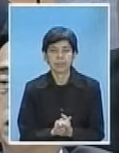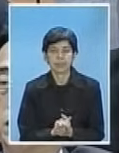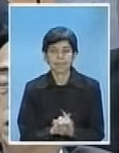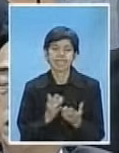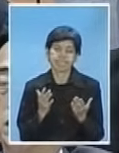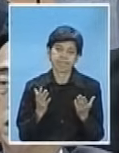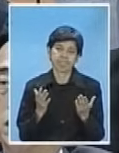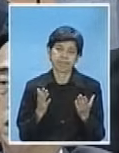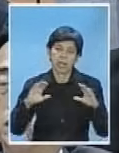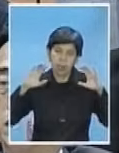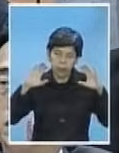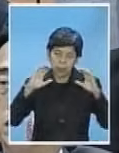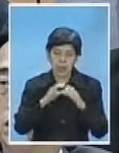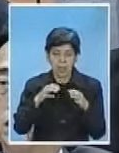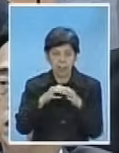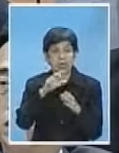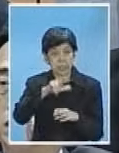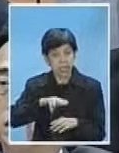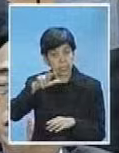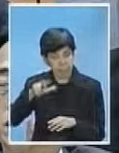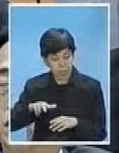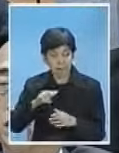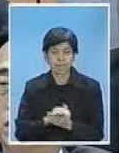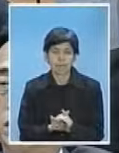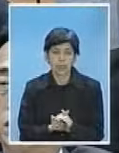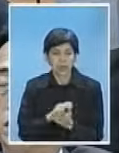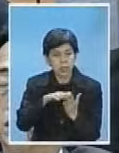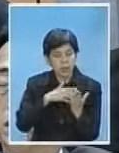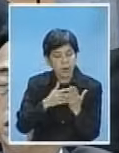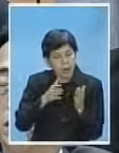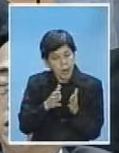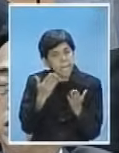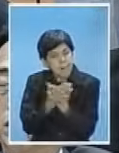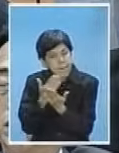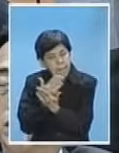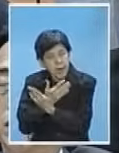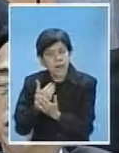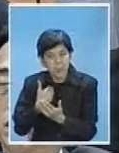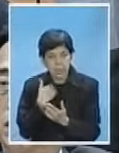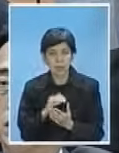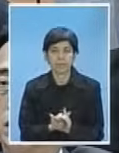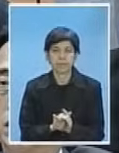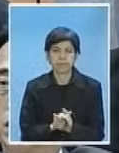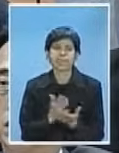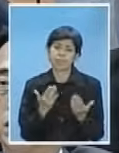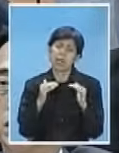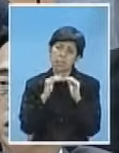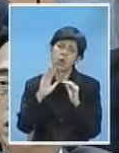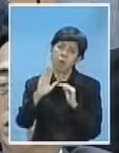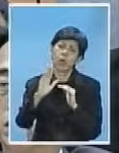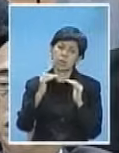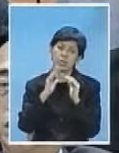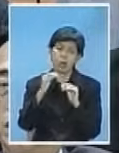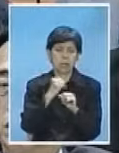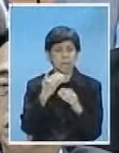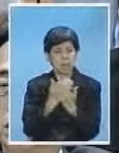หลังจากรัฐบาลของพรรคไทยรักไทยเข้ามานโยบายเปลี่ยนเขาเป็นสิทธิ์ของนโยบายรัฐบา